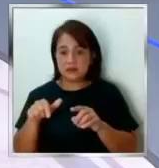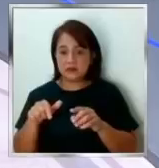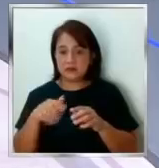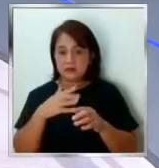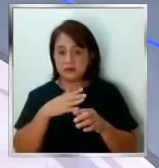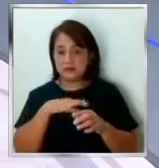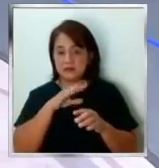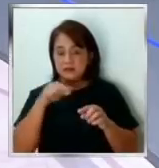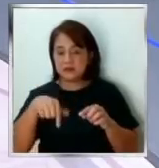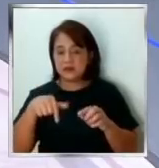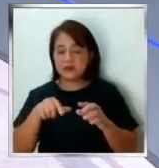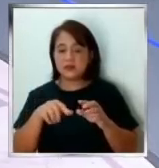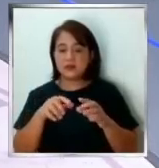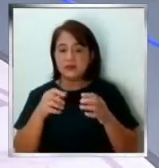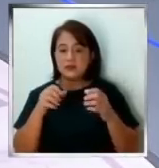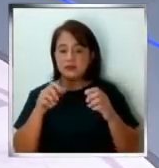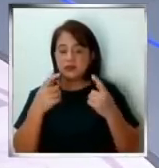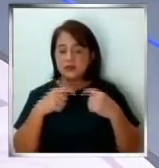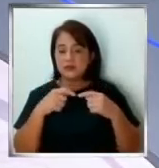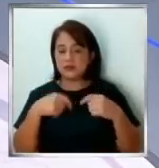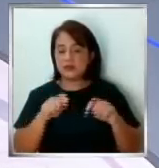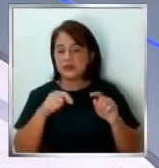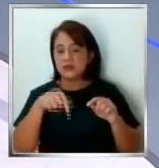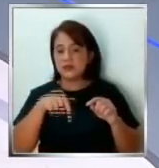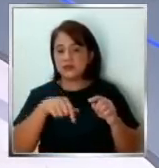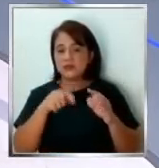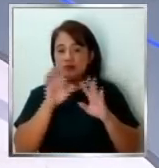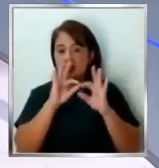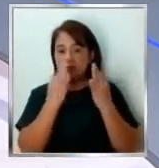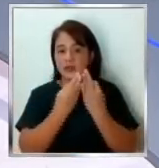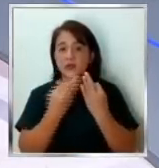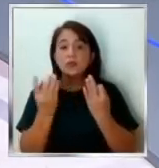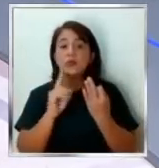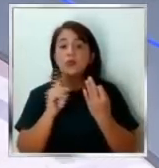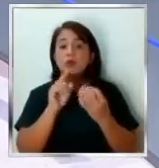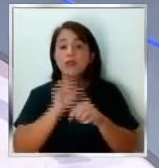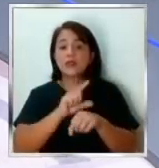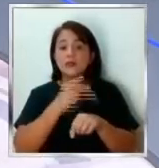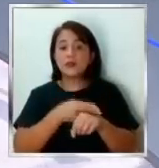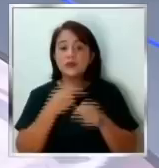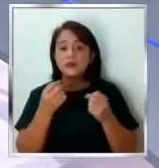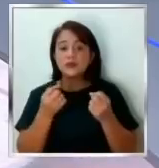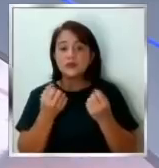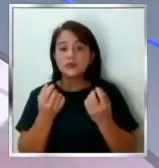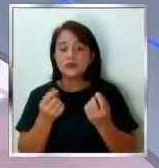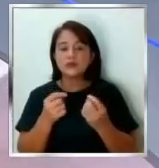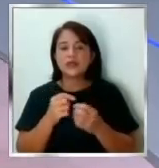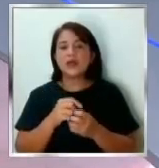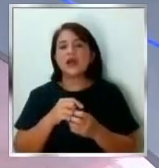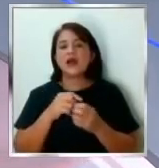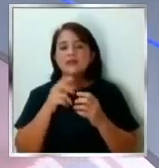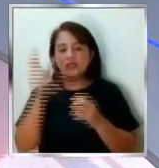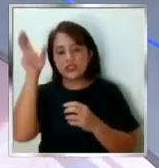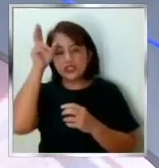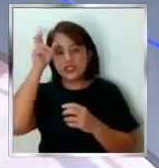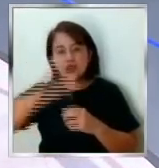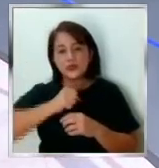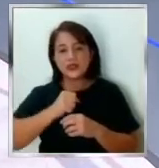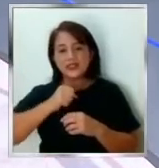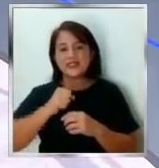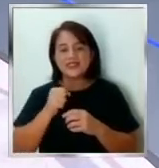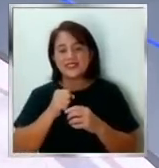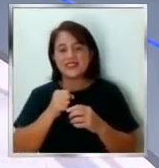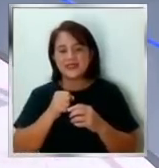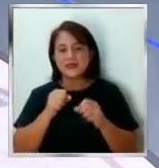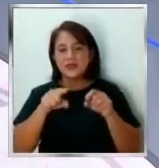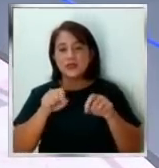pamilya na ang kabuhayan ngayon, pagbebenta ng chicken wings online. Ang malinamnam nilang kwento